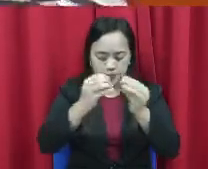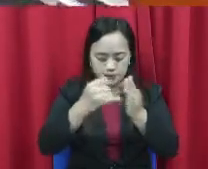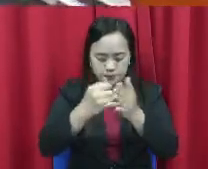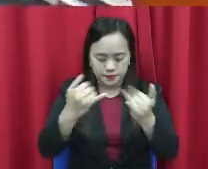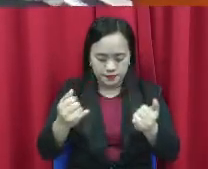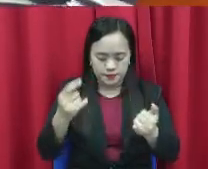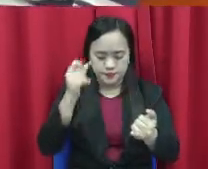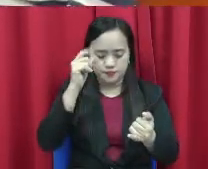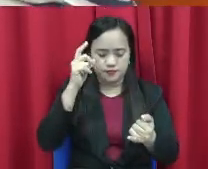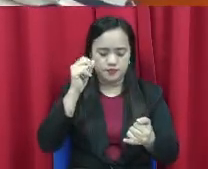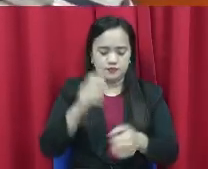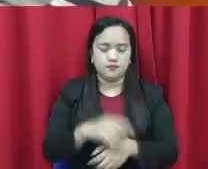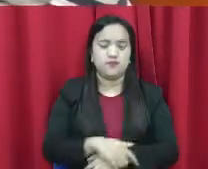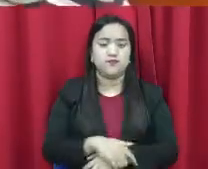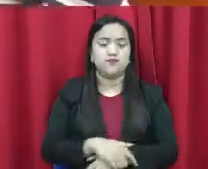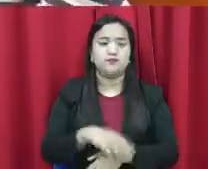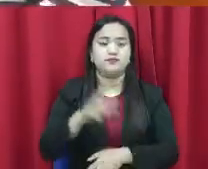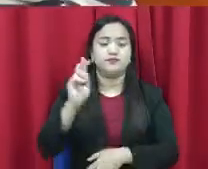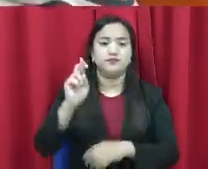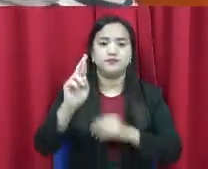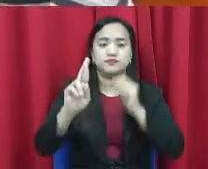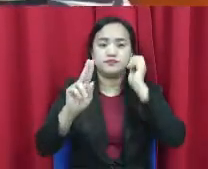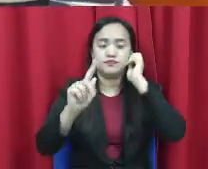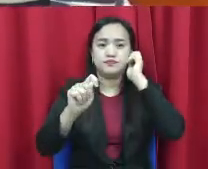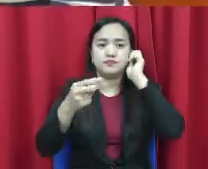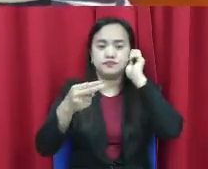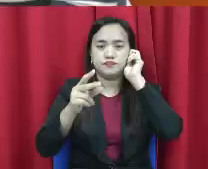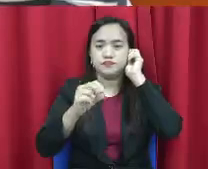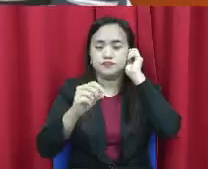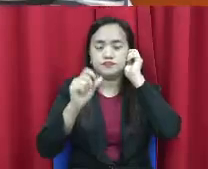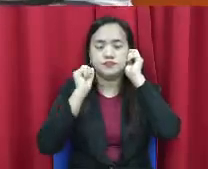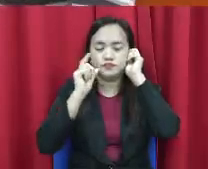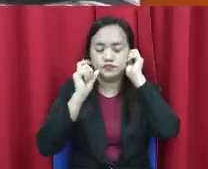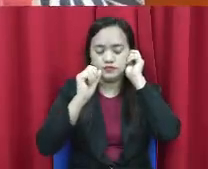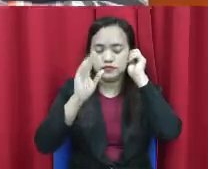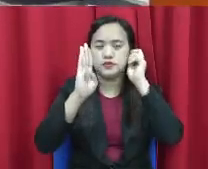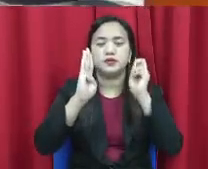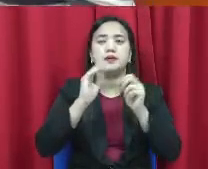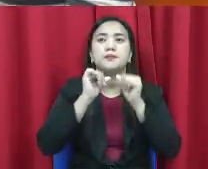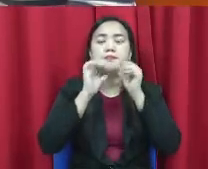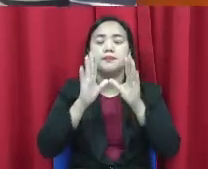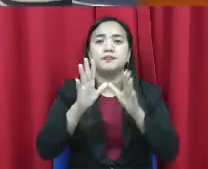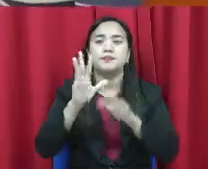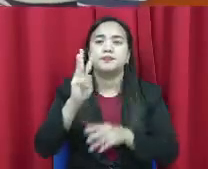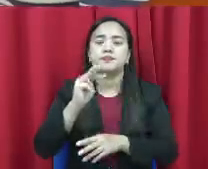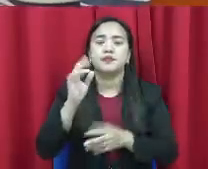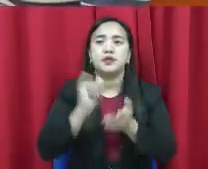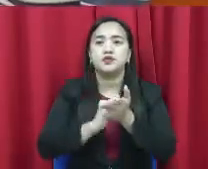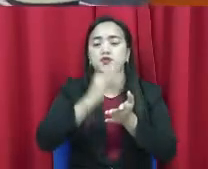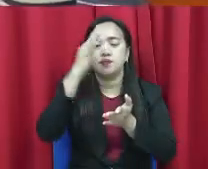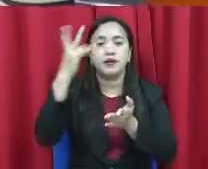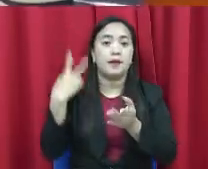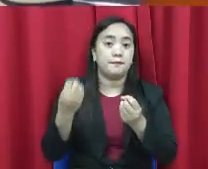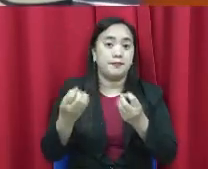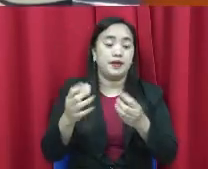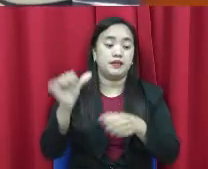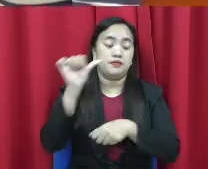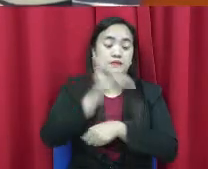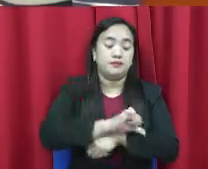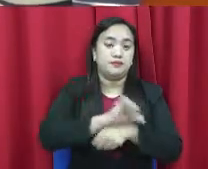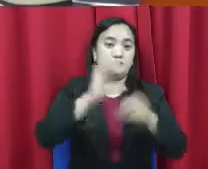at ma'am at Opo sabi nga po ni Ma'am blessy may Kaya ang daming nag-fail na marriage kasi